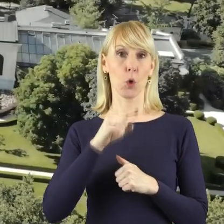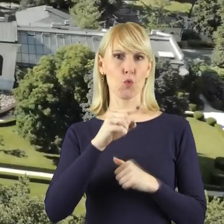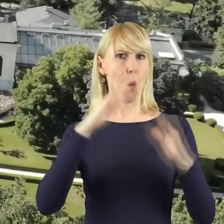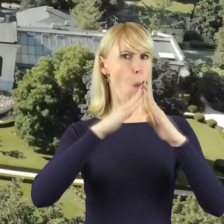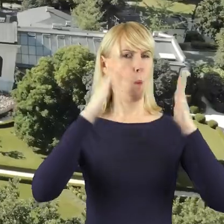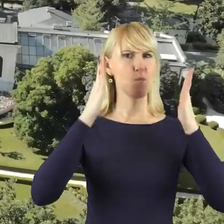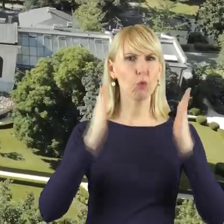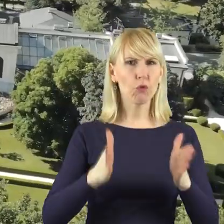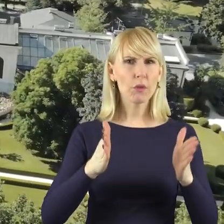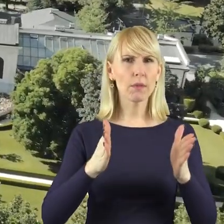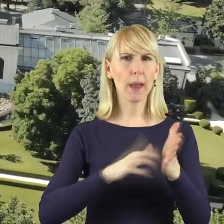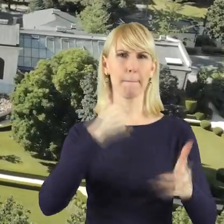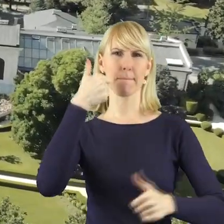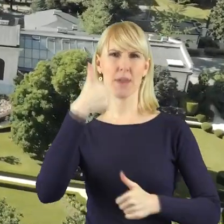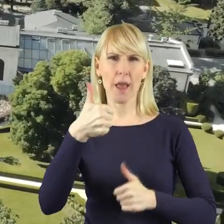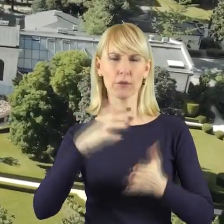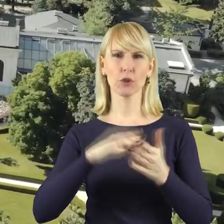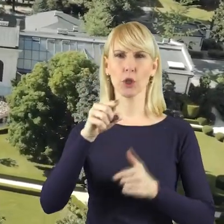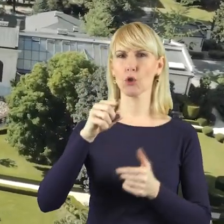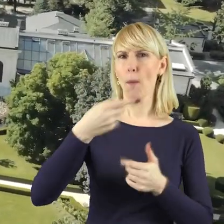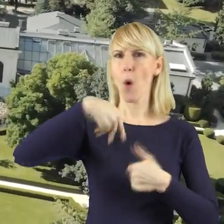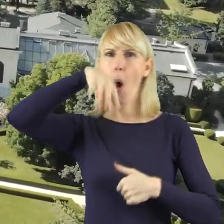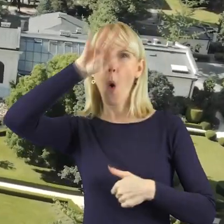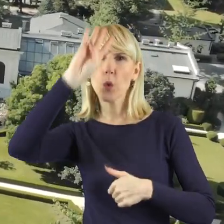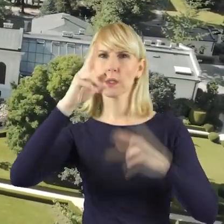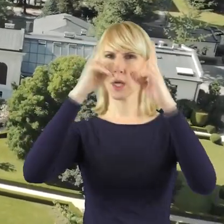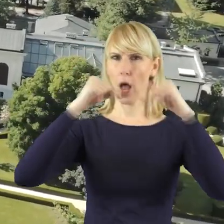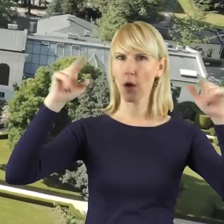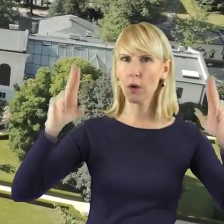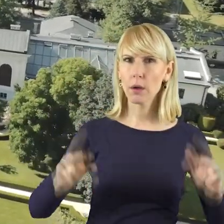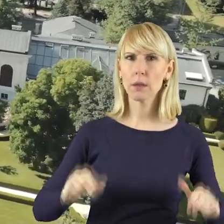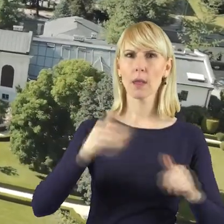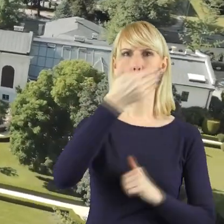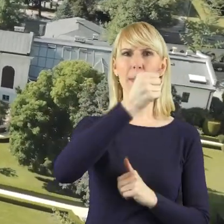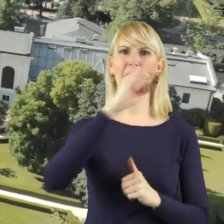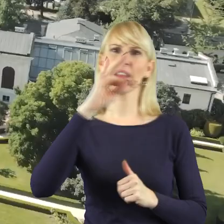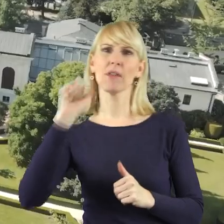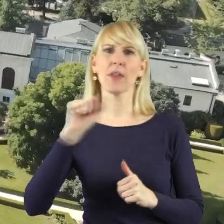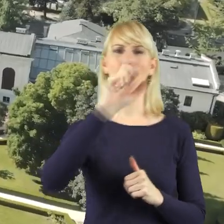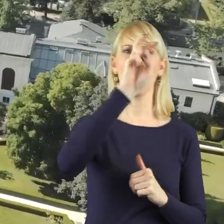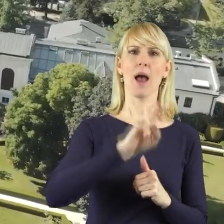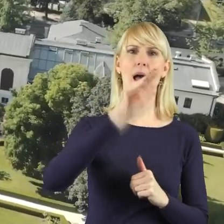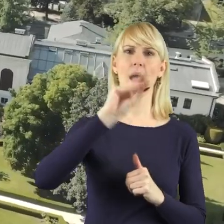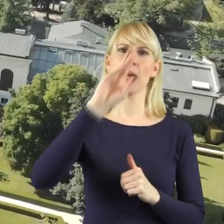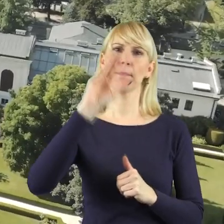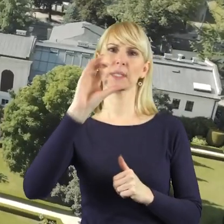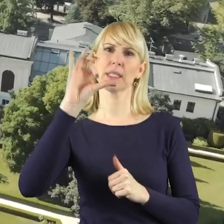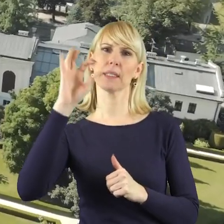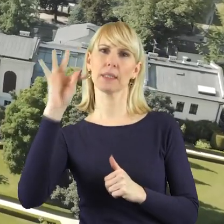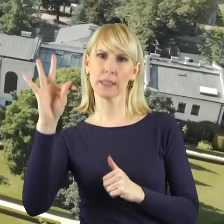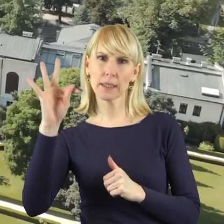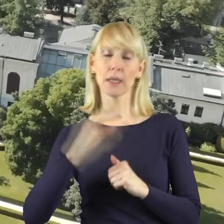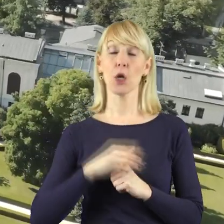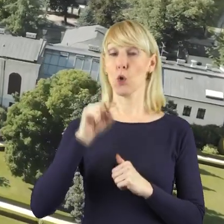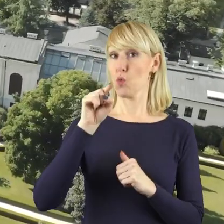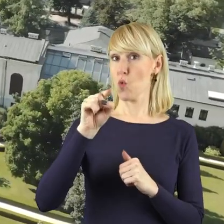Budynkiem, w którym zapoczątkowano ten trend, była pierwsza łódzka rezydencja – willa Matyldy i Edwarda Herbstów. Do